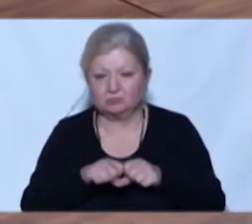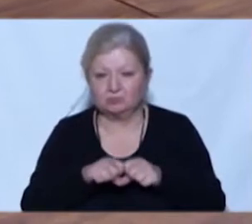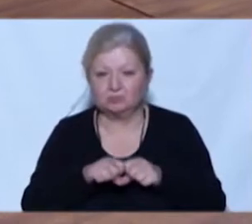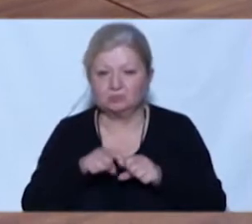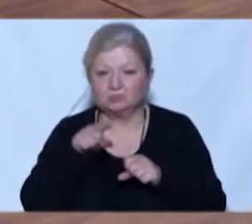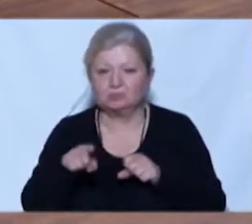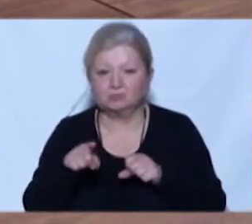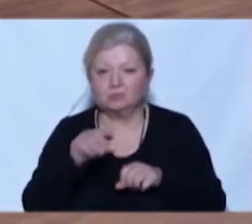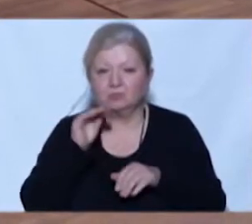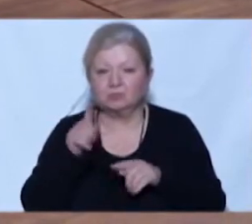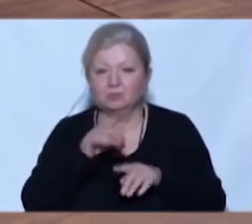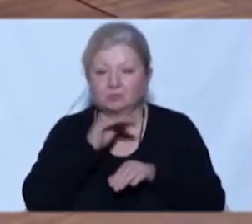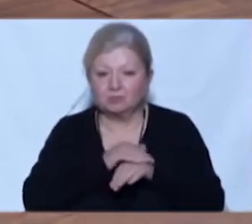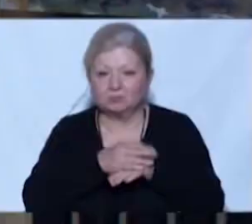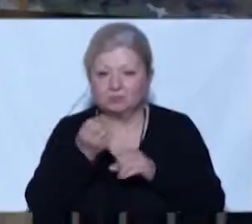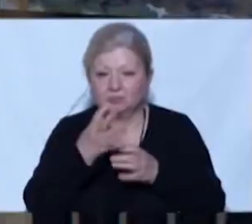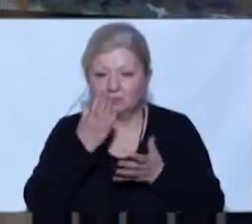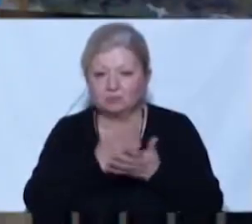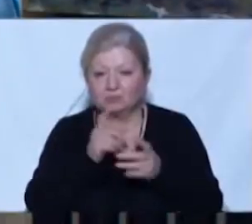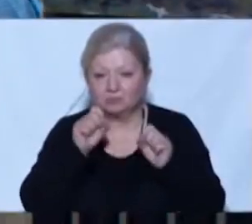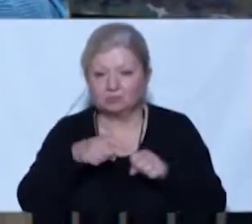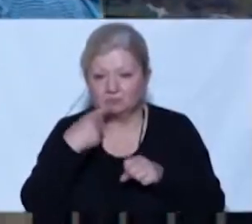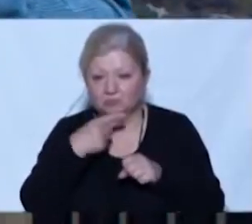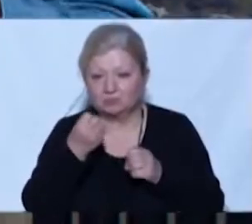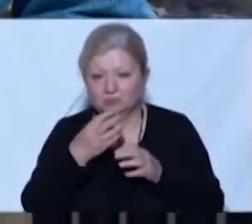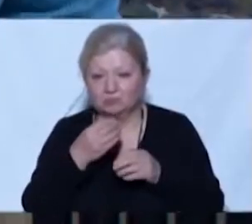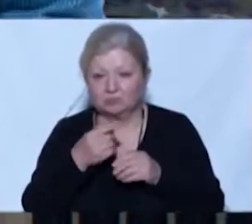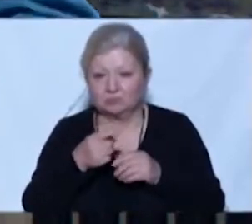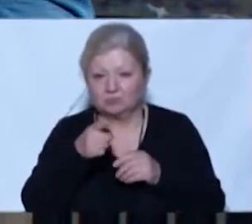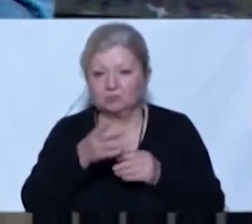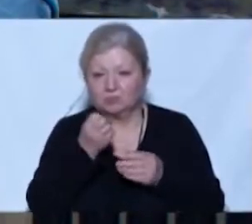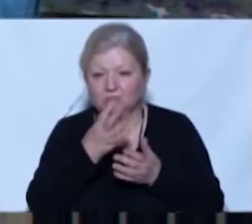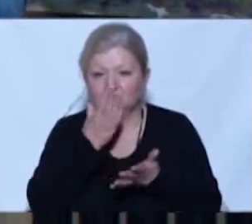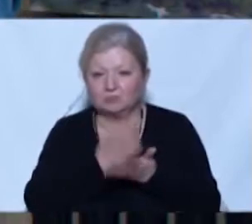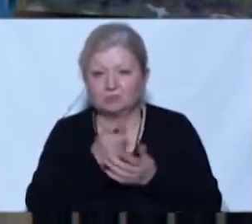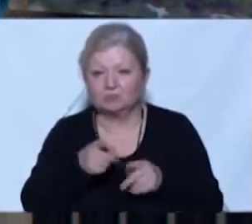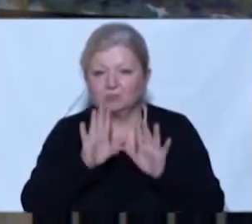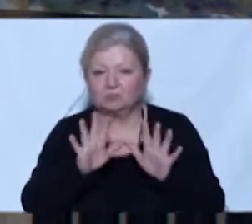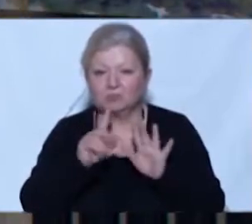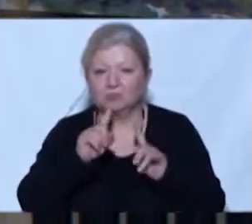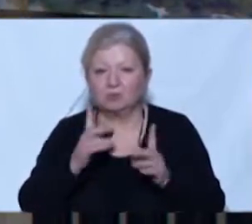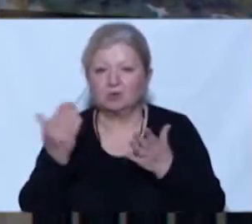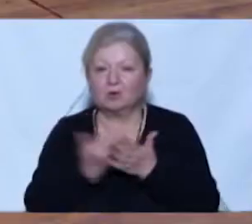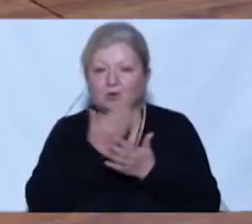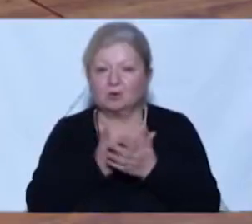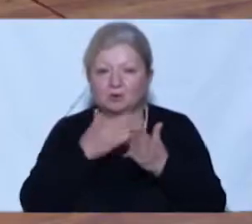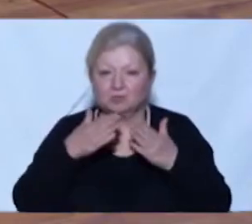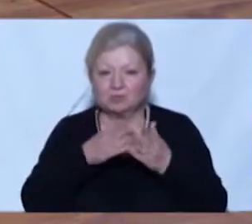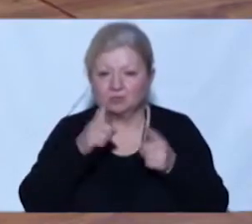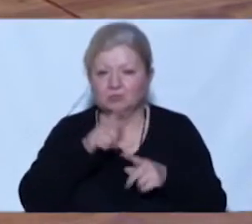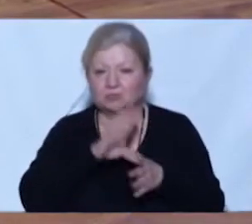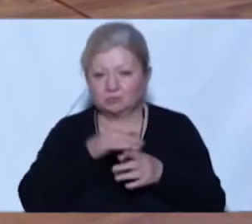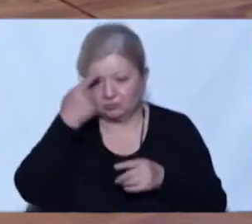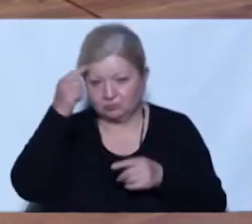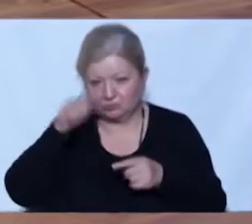ამ სამეცნიერო ფაქტორებიდან ასევე უნდა ვთქვათ ისიც, რომ გარკვეულწილად ეს არ იყო მხოლოდ ახალი ტიპის გემები, ეს იყო ცოდნაც